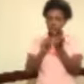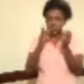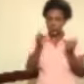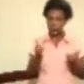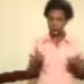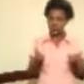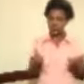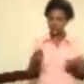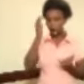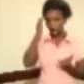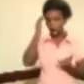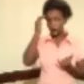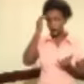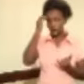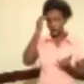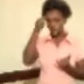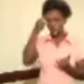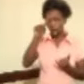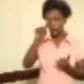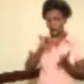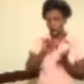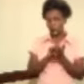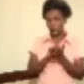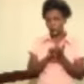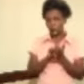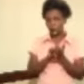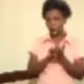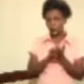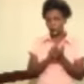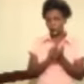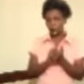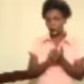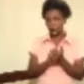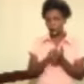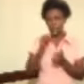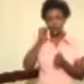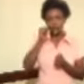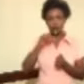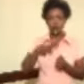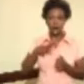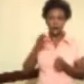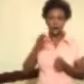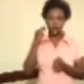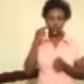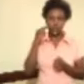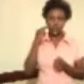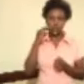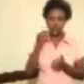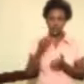consolidation système démocratique, là, et notamment sur la question qui est adressée à Madame Maniga.